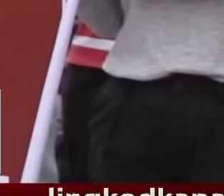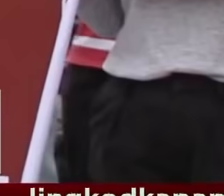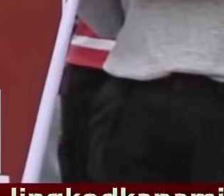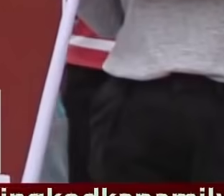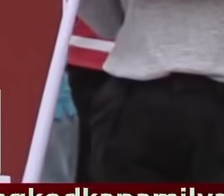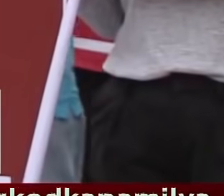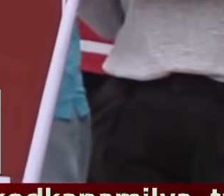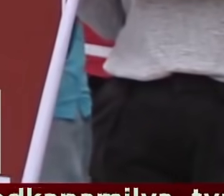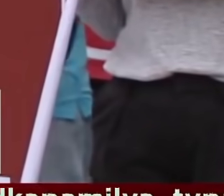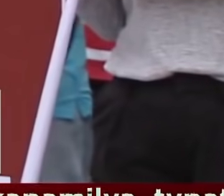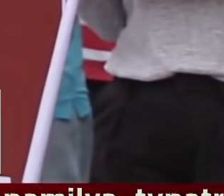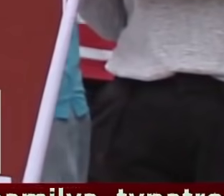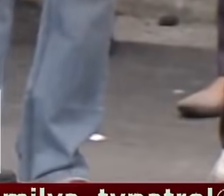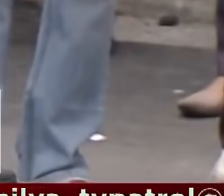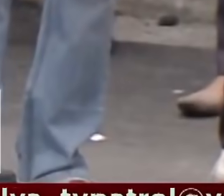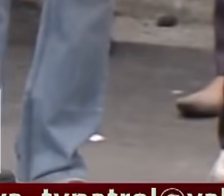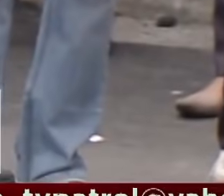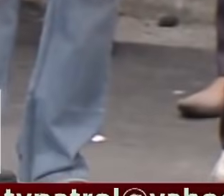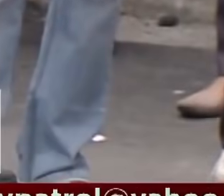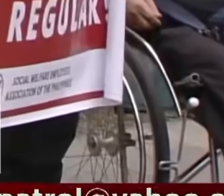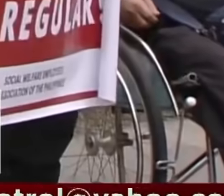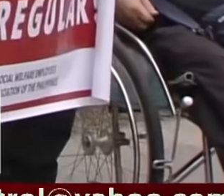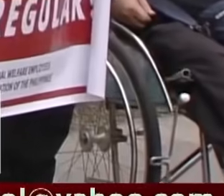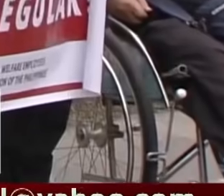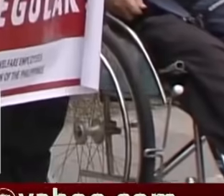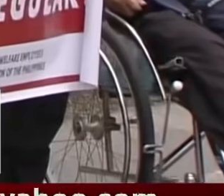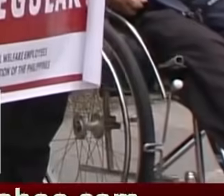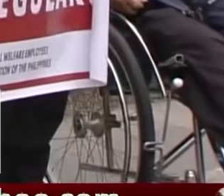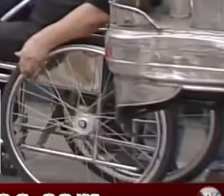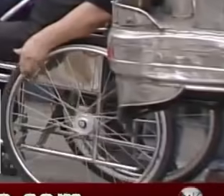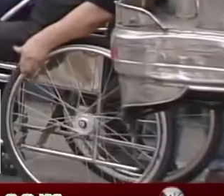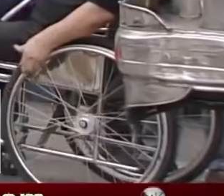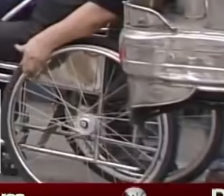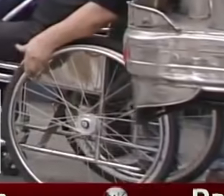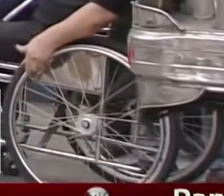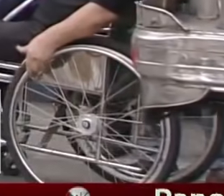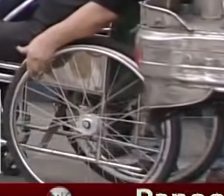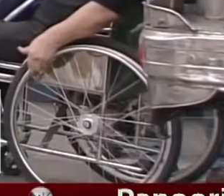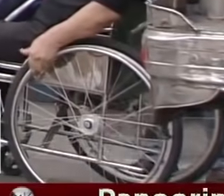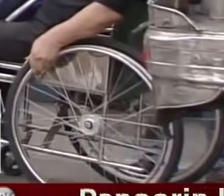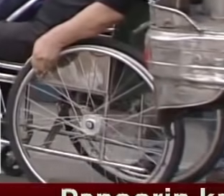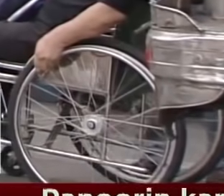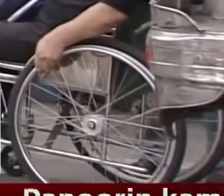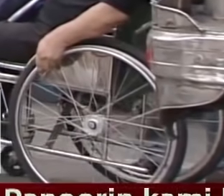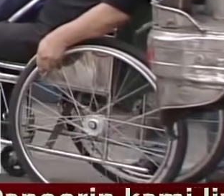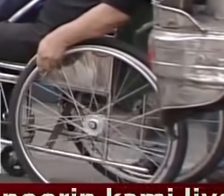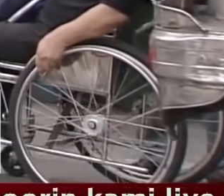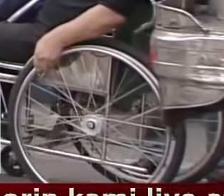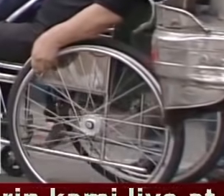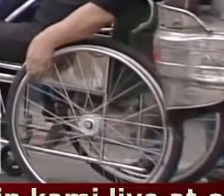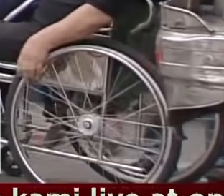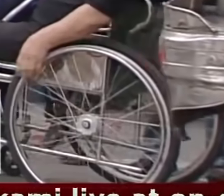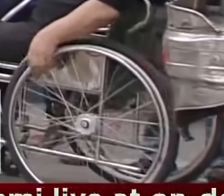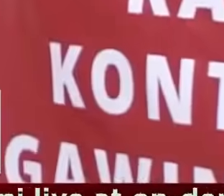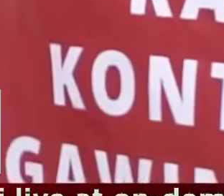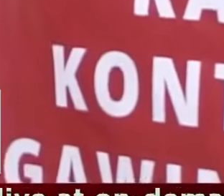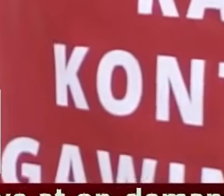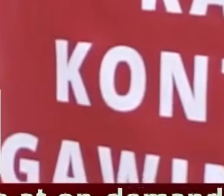Ilang buwan na lang ang natitira bago magpalit ng administrasyon. Pero lumang problema pa rin ang